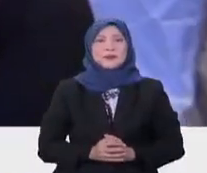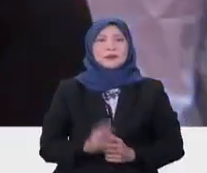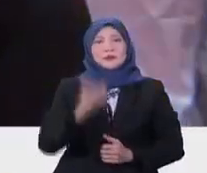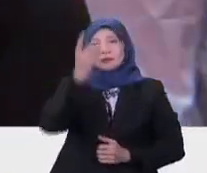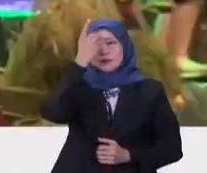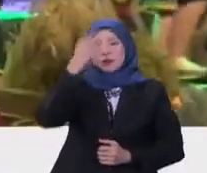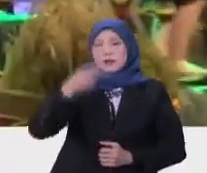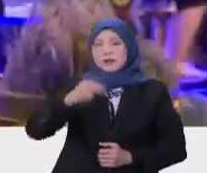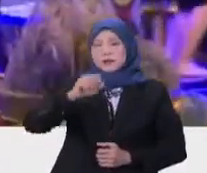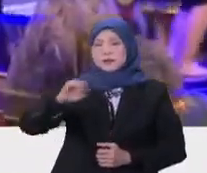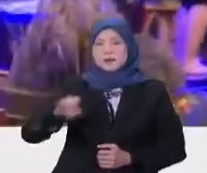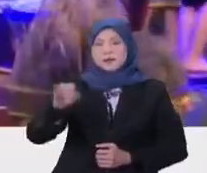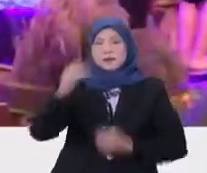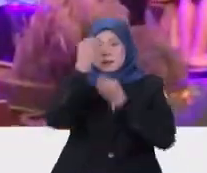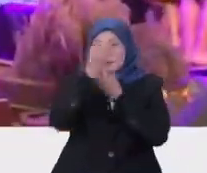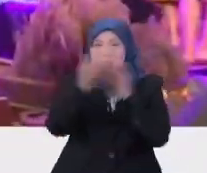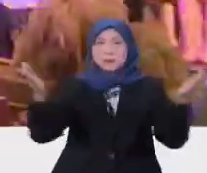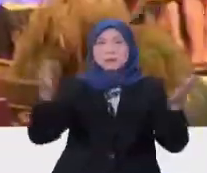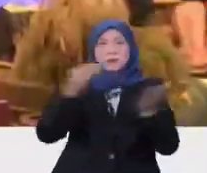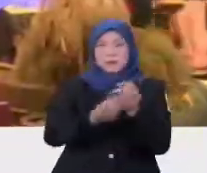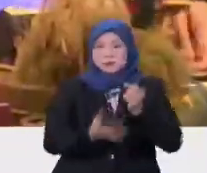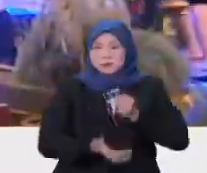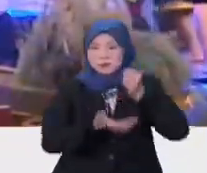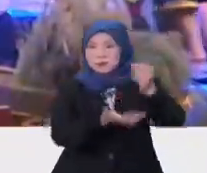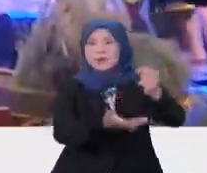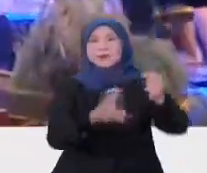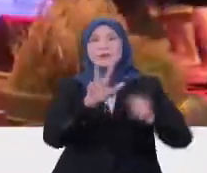itu, Dato' Haji Ji turut mengumumkan peruntukan khas